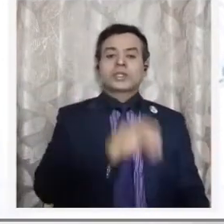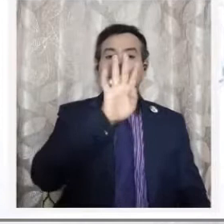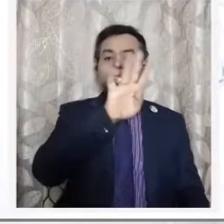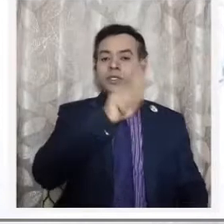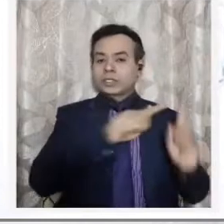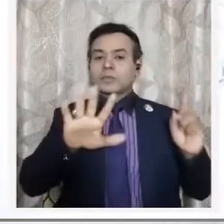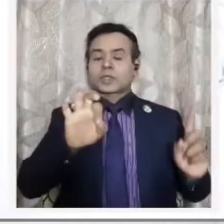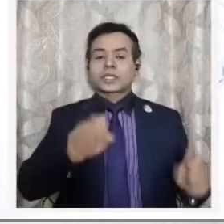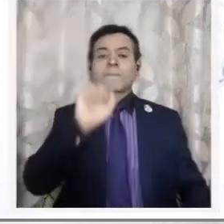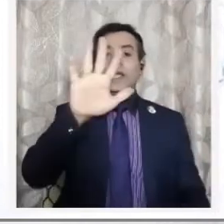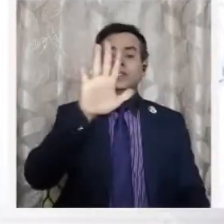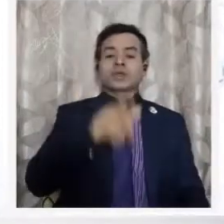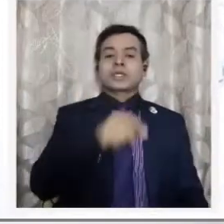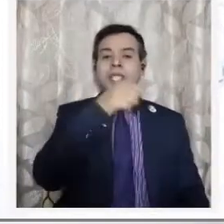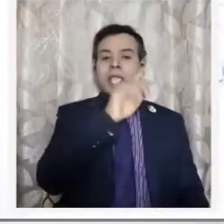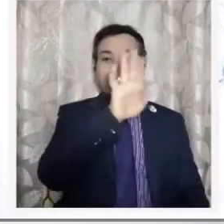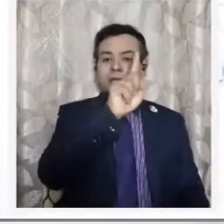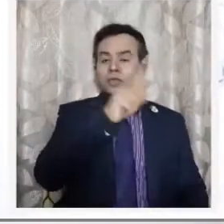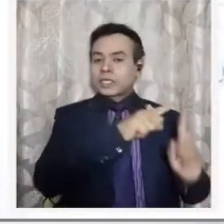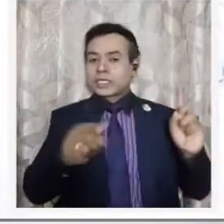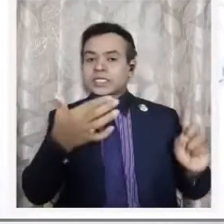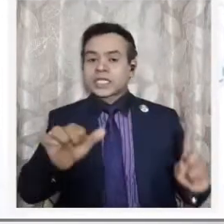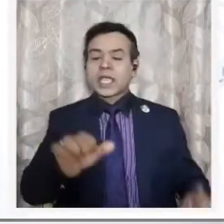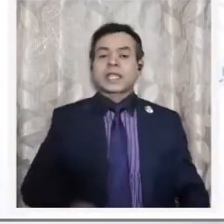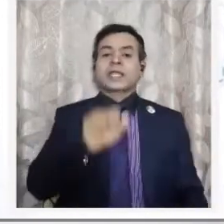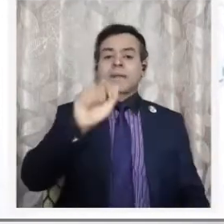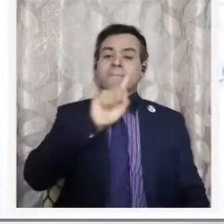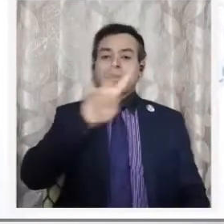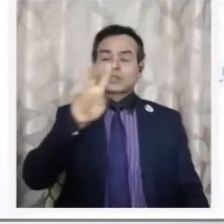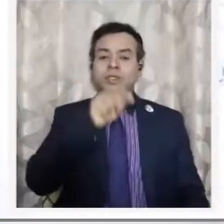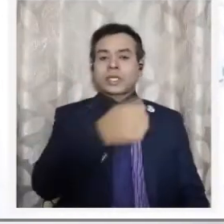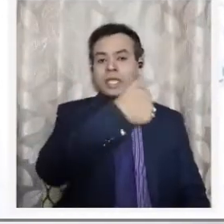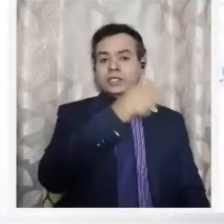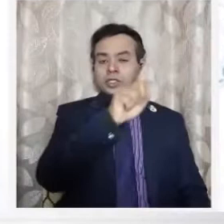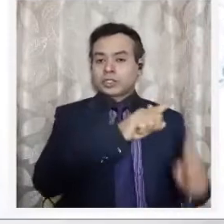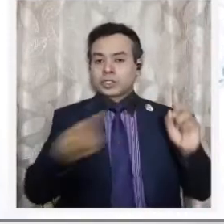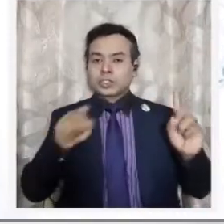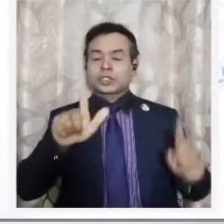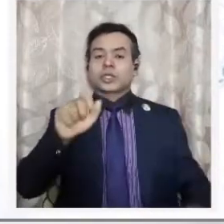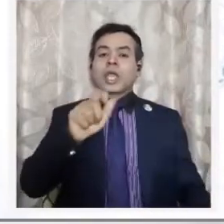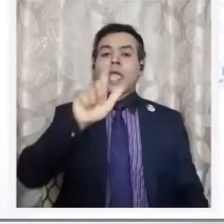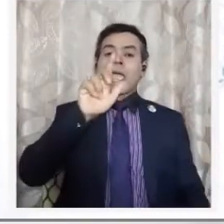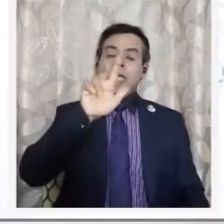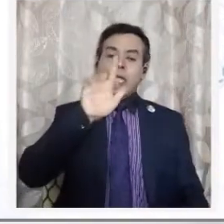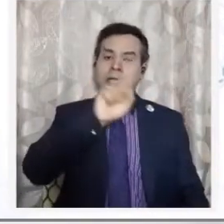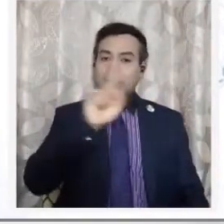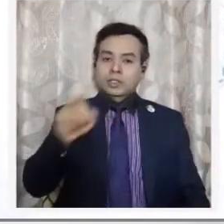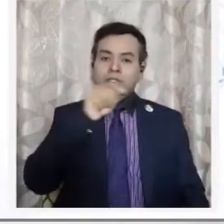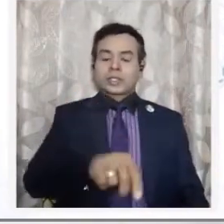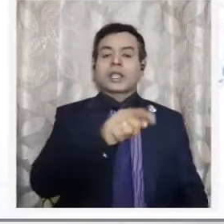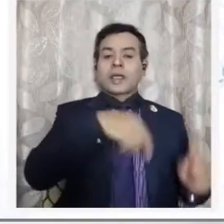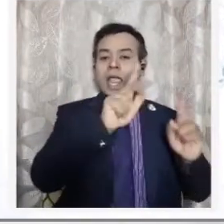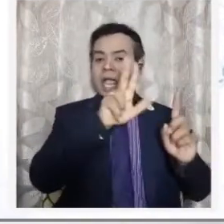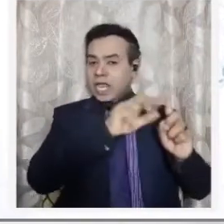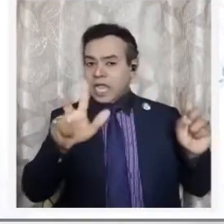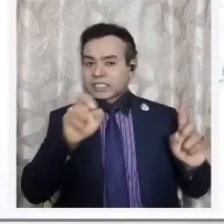এবং বয়স বিভাজনে 31-40 বছর 4 জন, 41-50 5 জন, 51-60 12 জন,